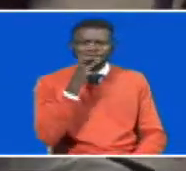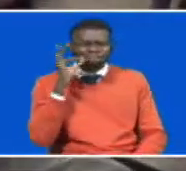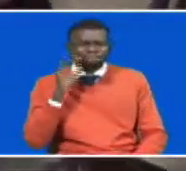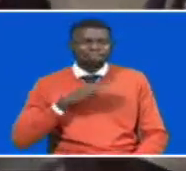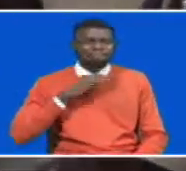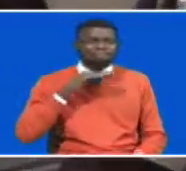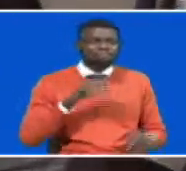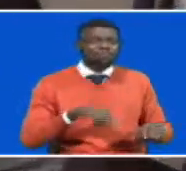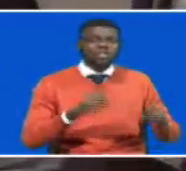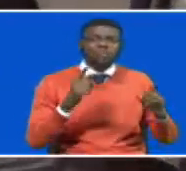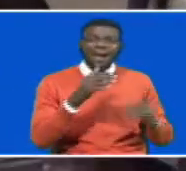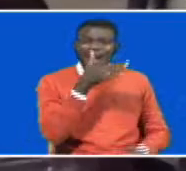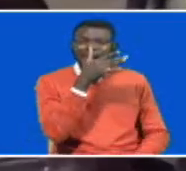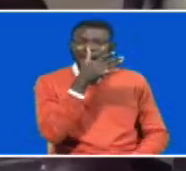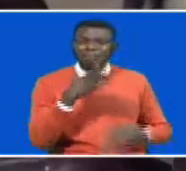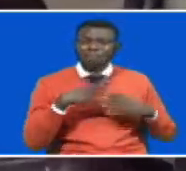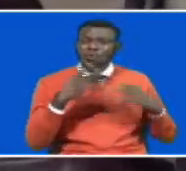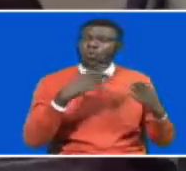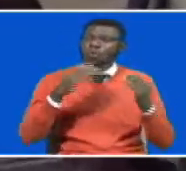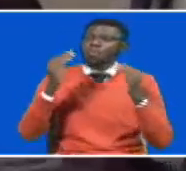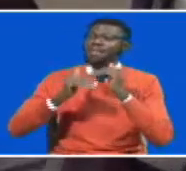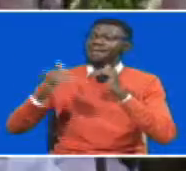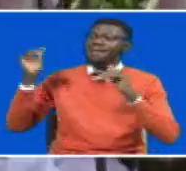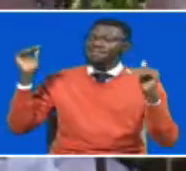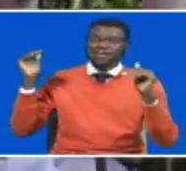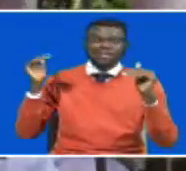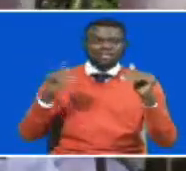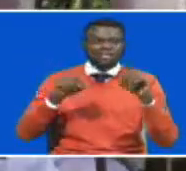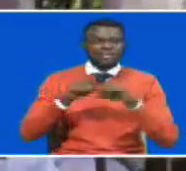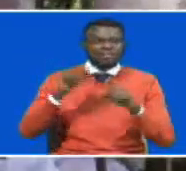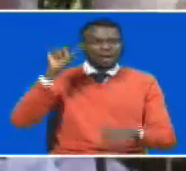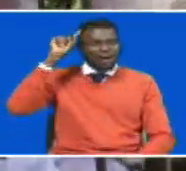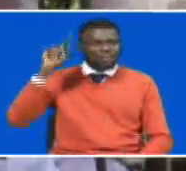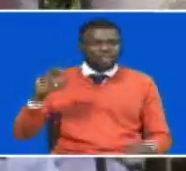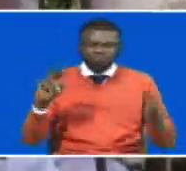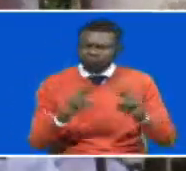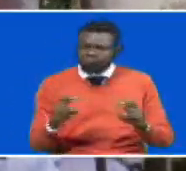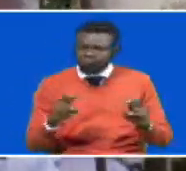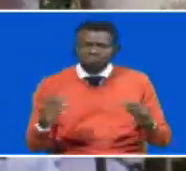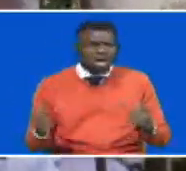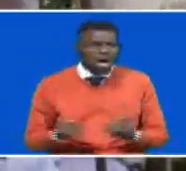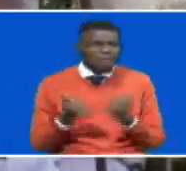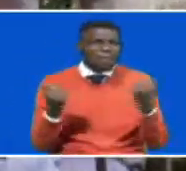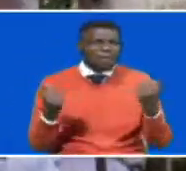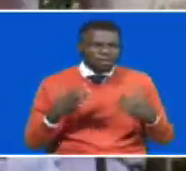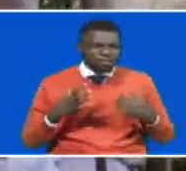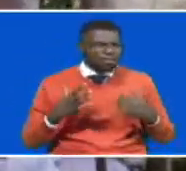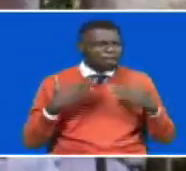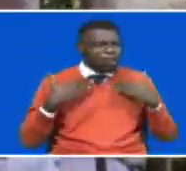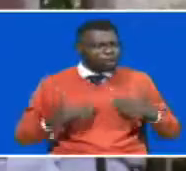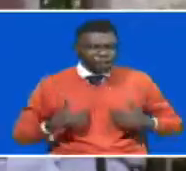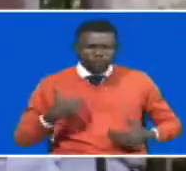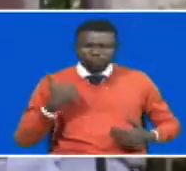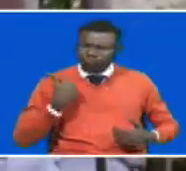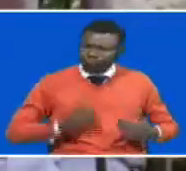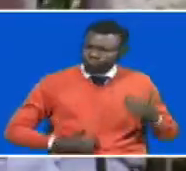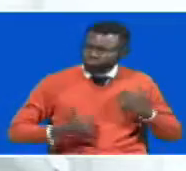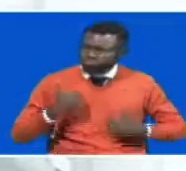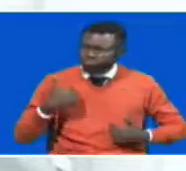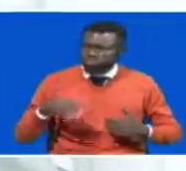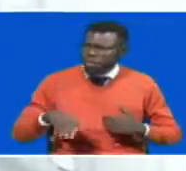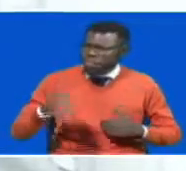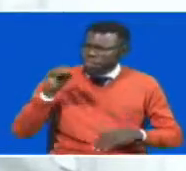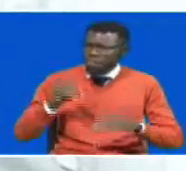kwamba wangekutana na Mungu wao. Serikali aidha inachunguza iwapo kulikuwapo na ulanguzi wa viungo vya mili ya